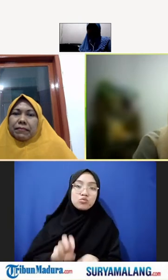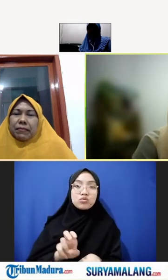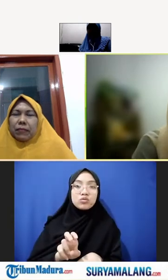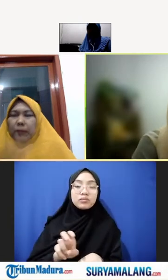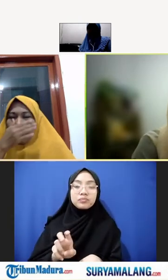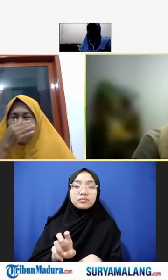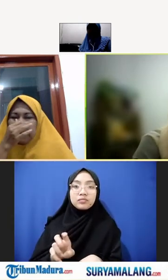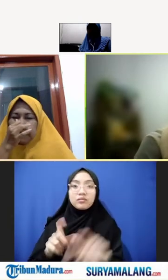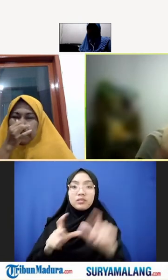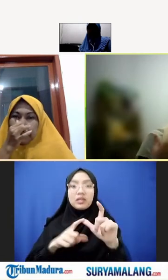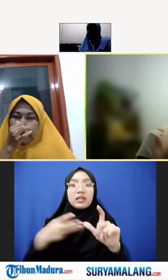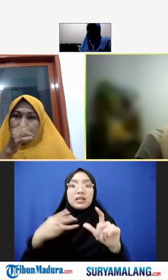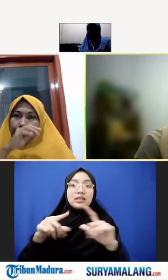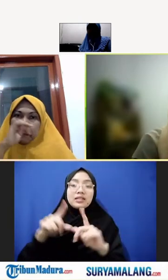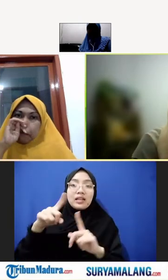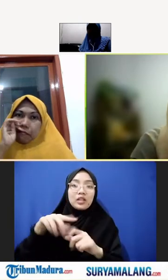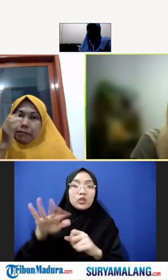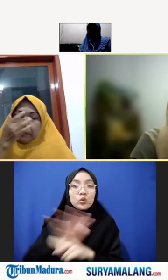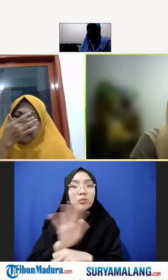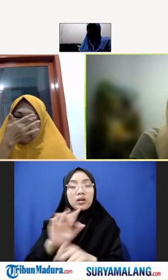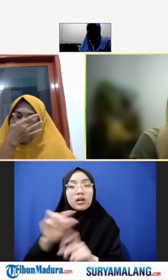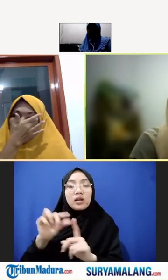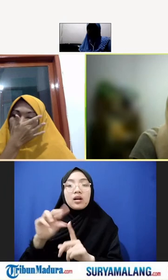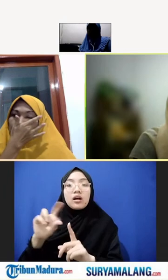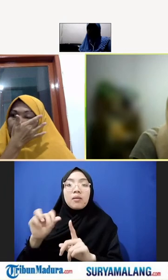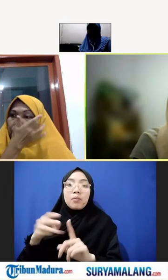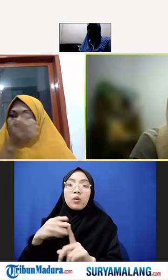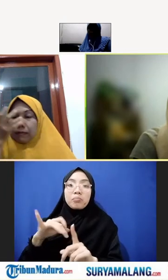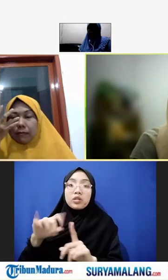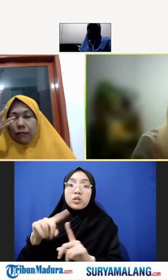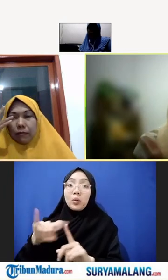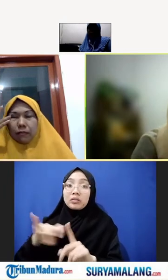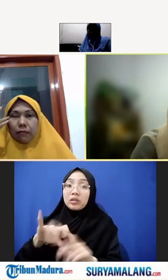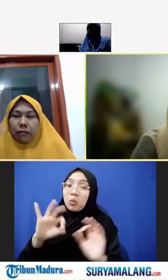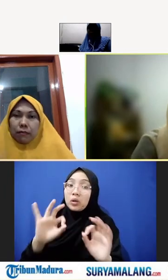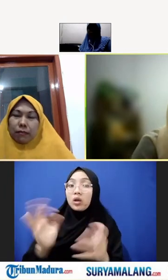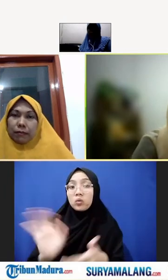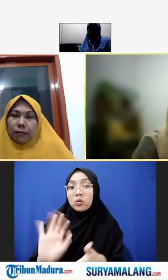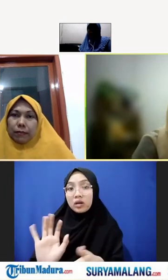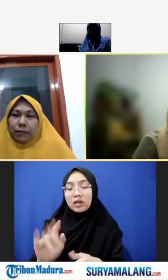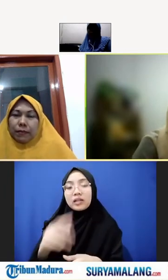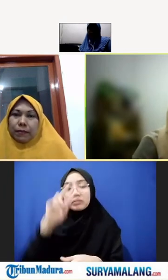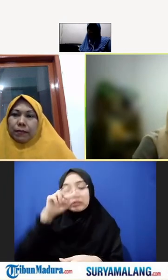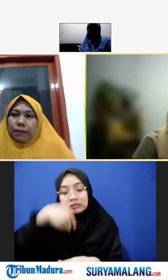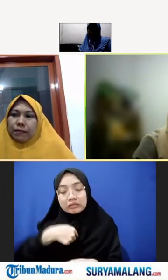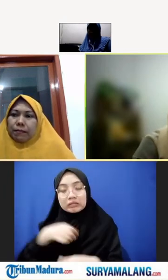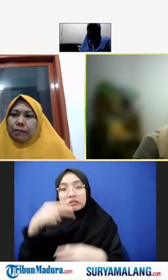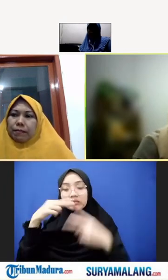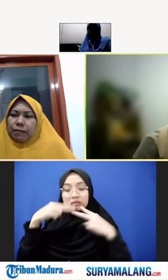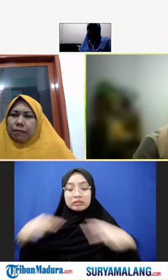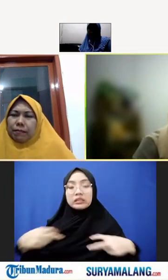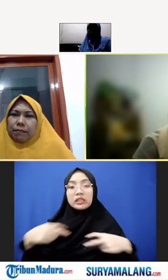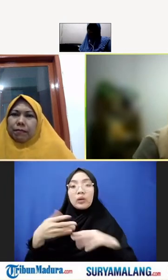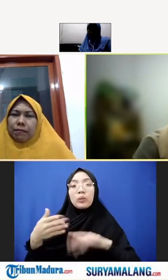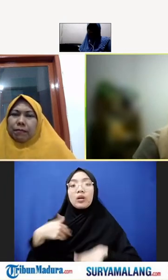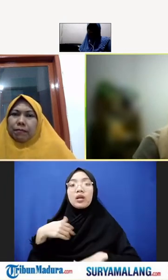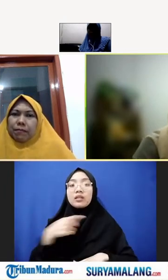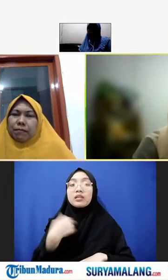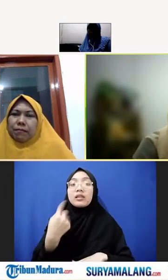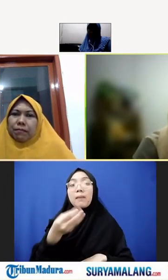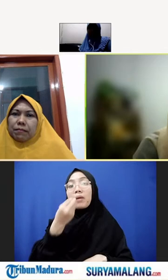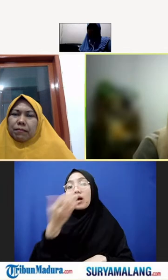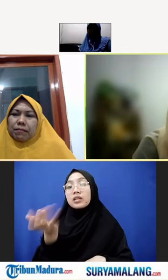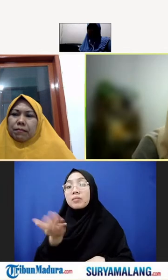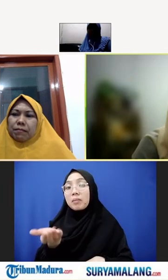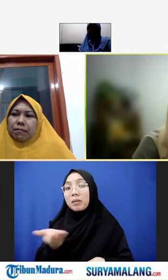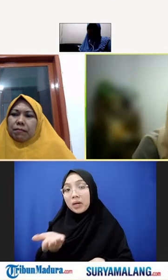cukup nggak, probiotiknya ada nggak gitu. Jadi cek juga konsumsinya kita, olahraganya